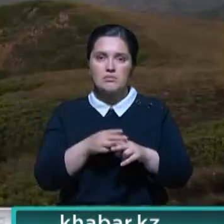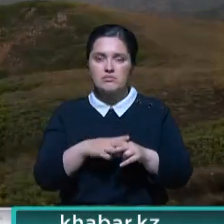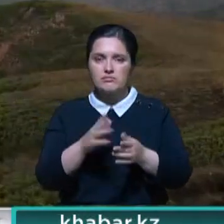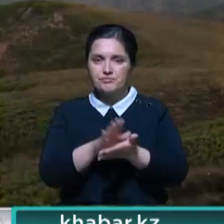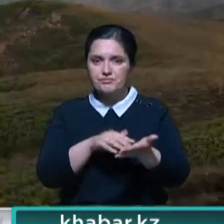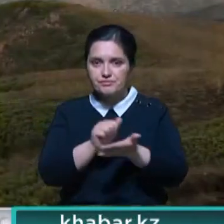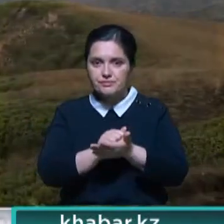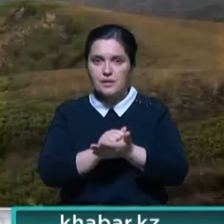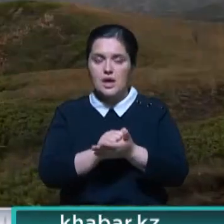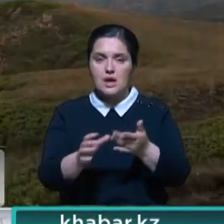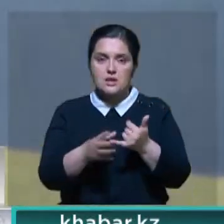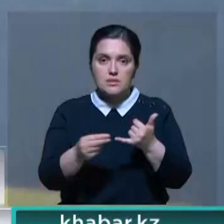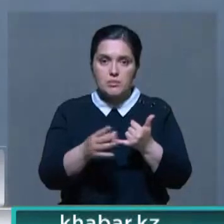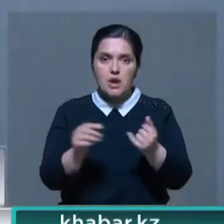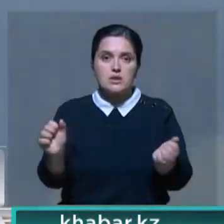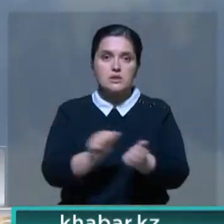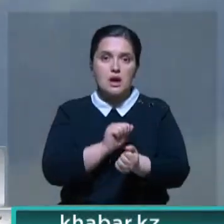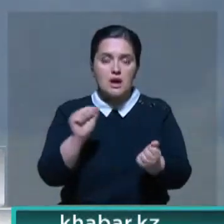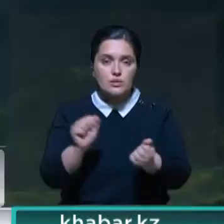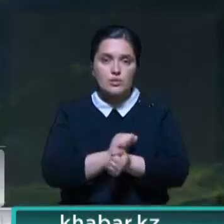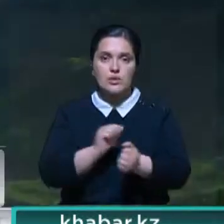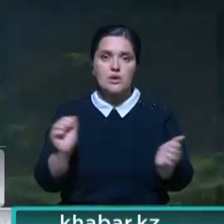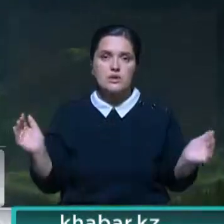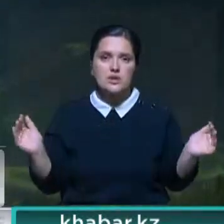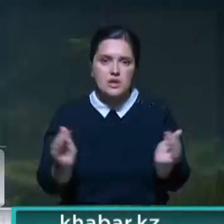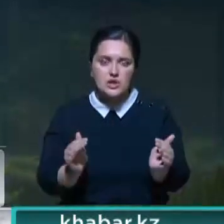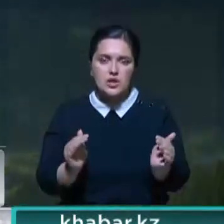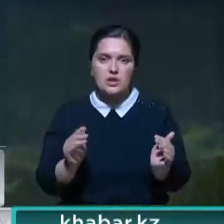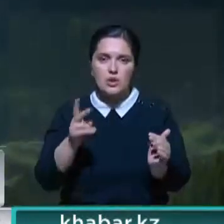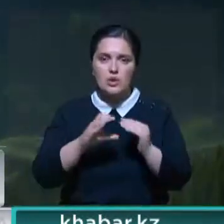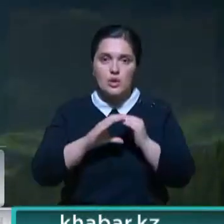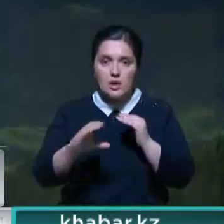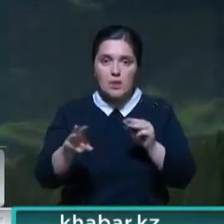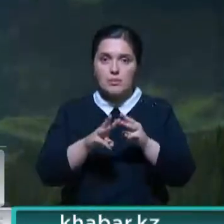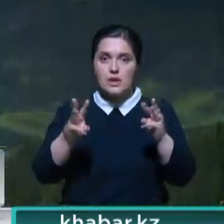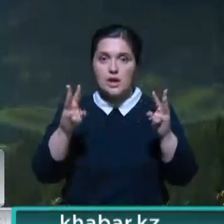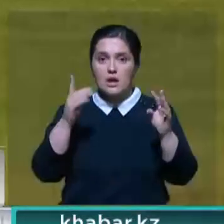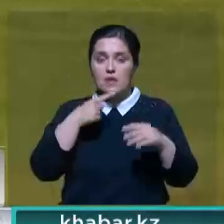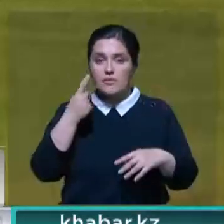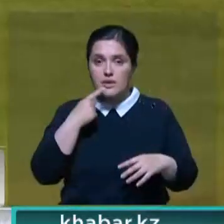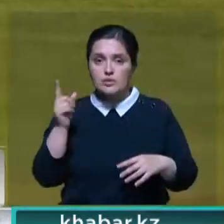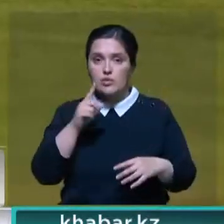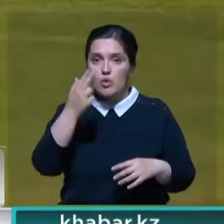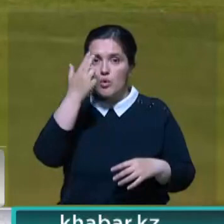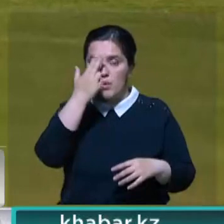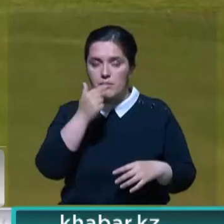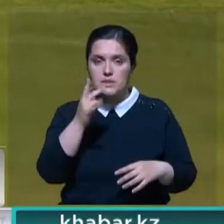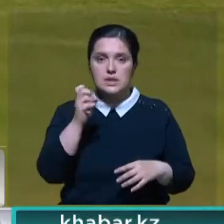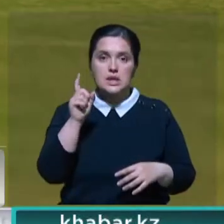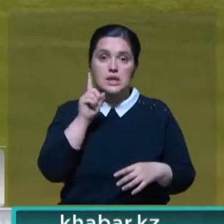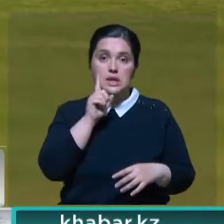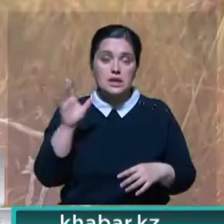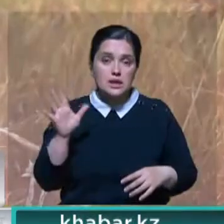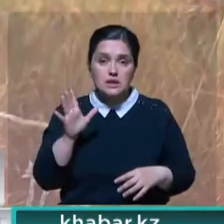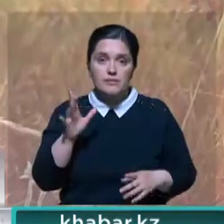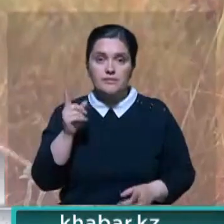к деградации и опустыниванию земель, засухе, сокращению площадей ледников. В Минэкологии же говорят, чтобы